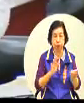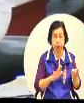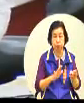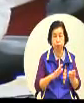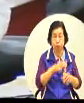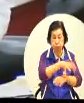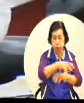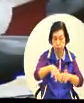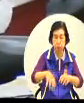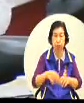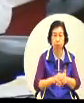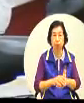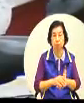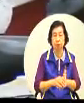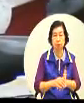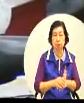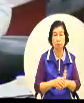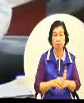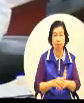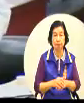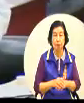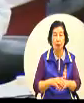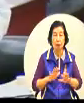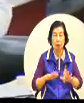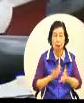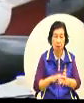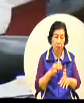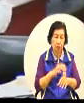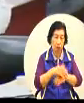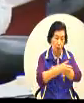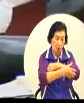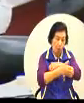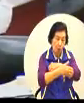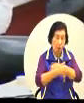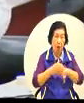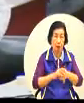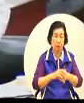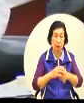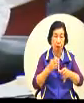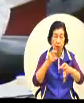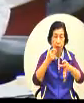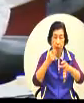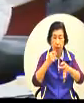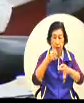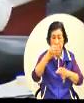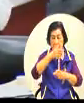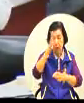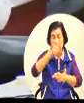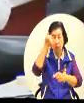有几项：劳资纠纷、就业市场、